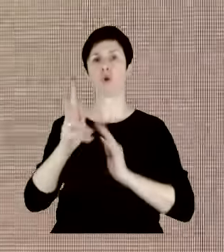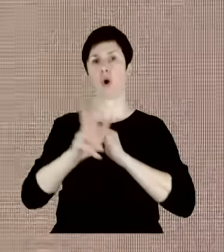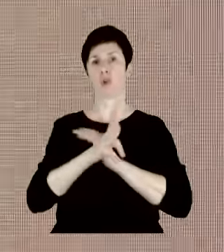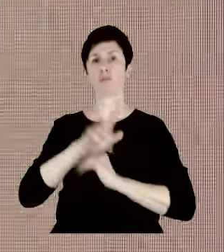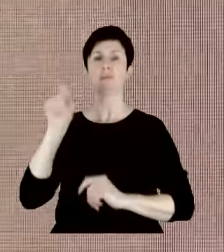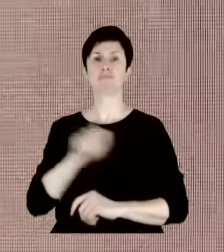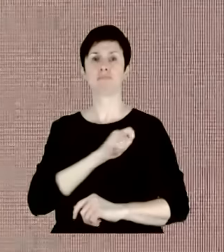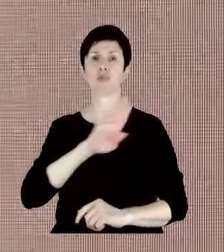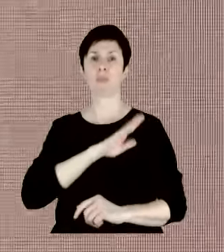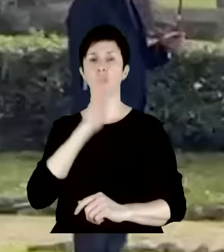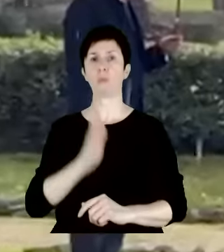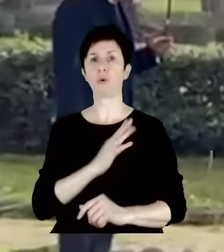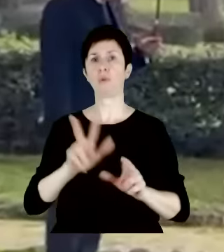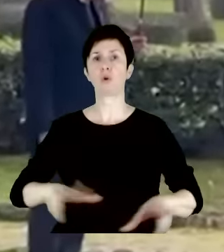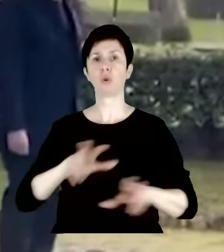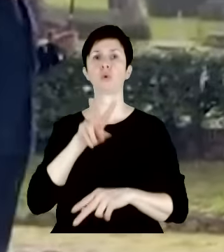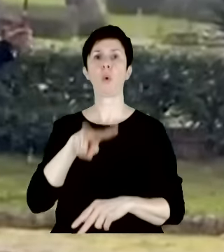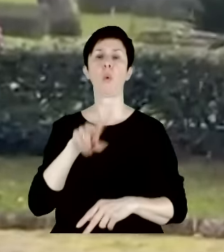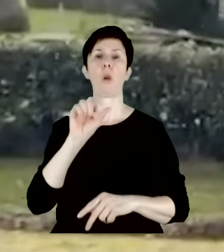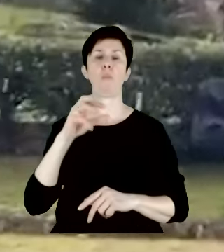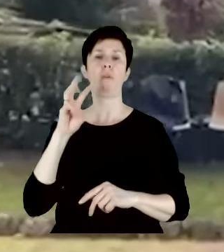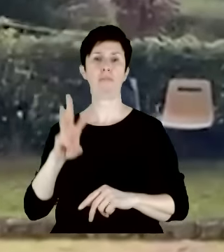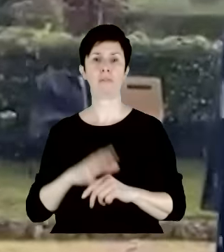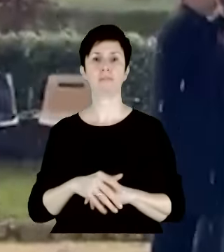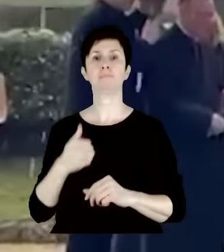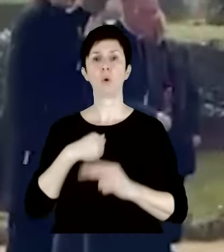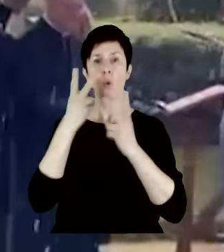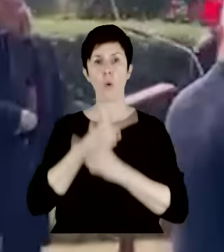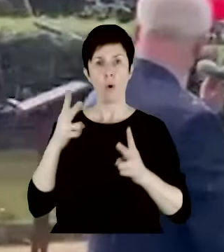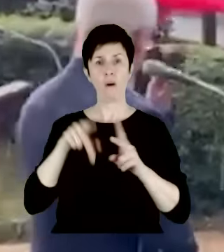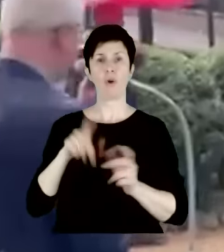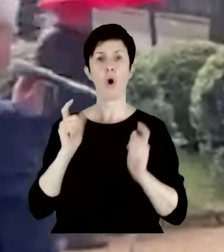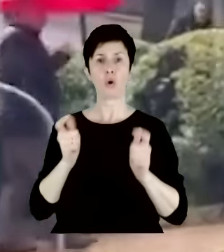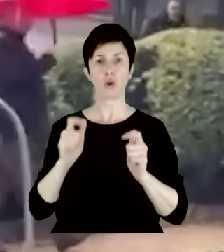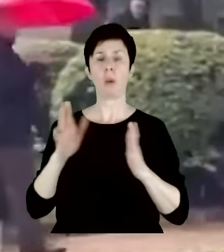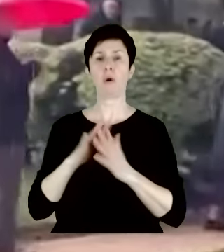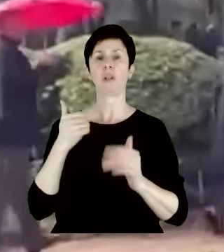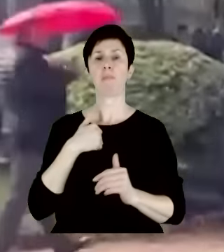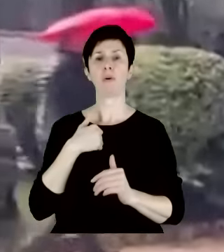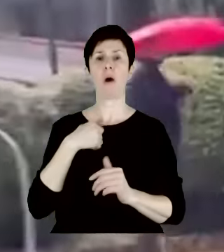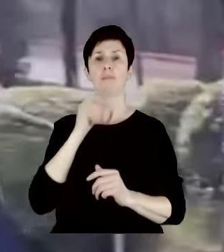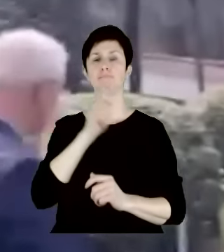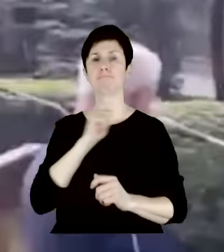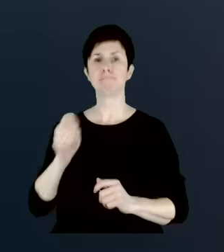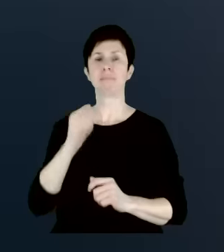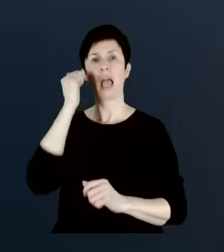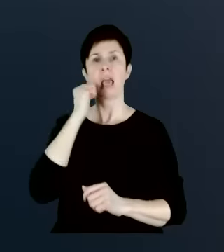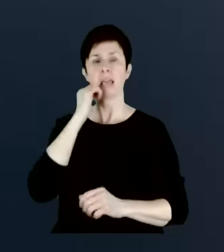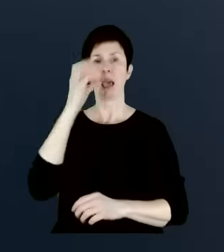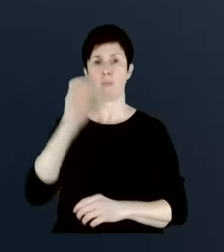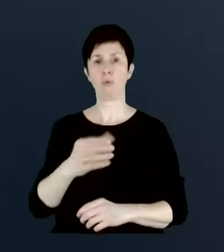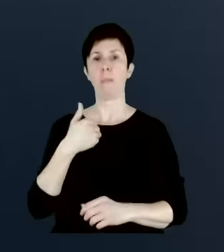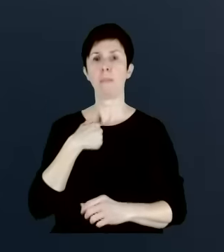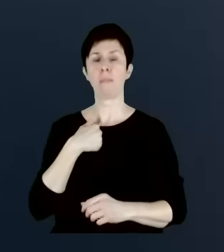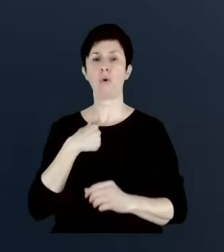śmierci błogosławionej rodziny Ulmów. Po audiencji w ogrodach watykańskich odbyła się ceremonia posadzenia jabłonki zaszczepionej przez błogosławionego Józefa